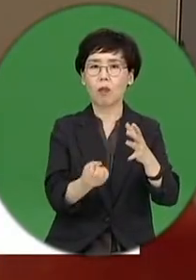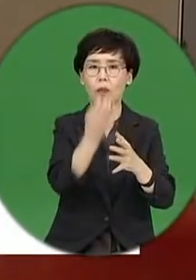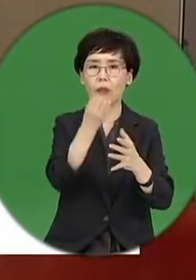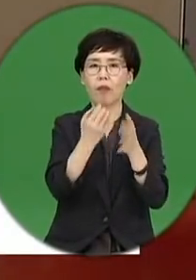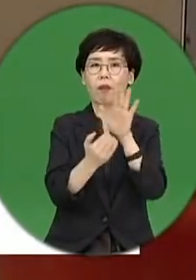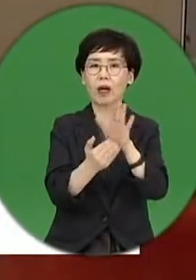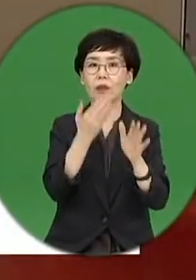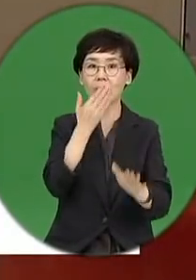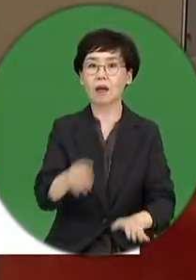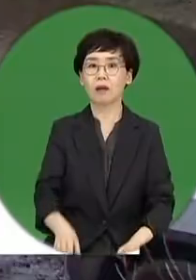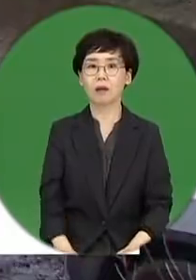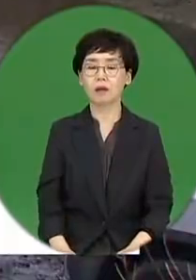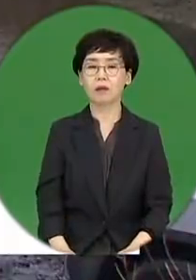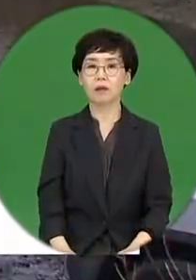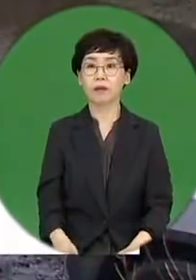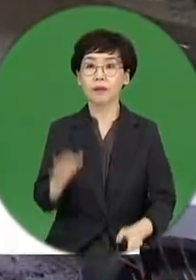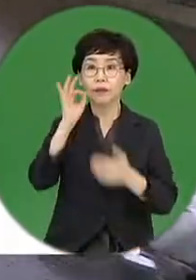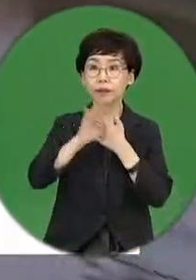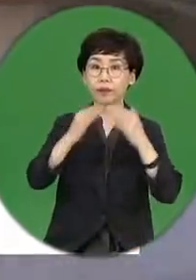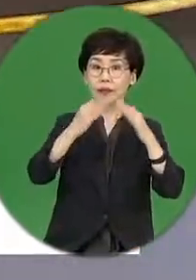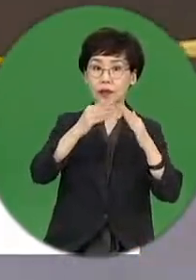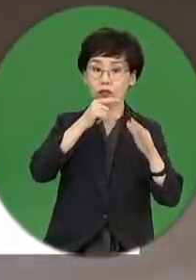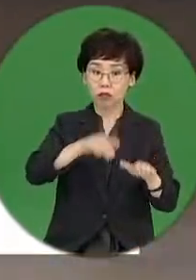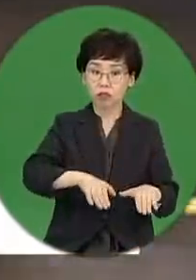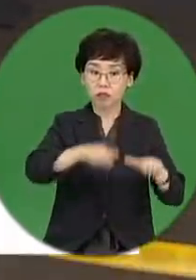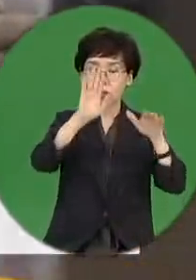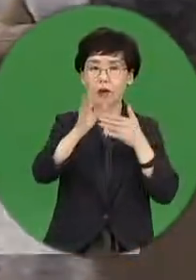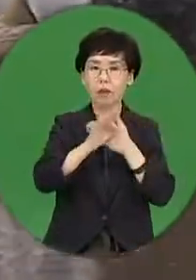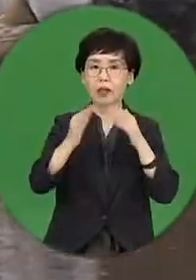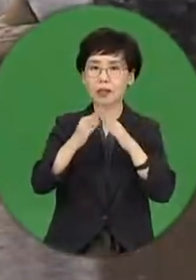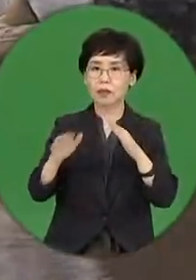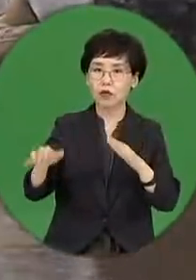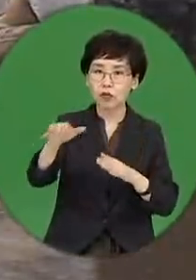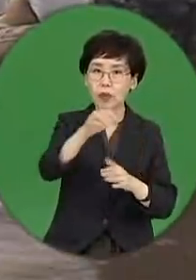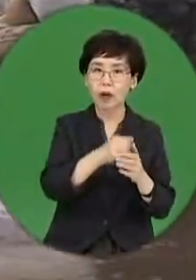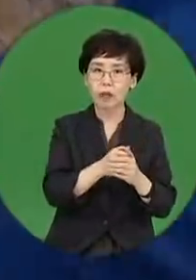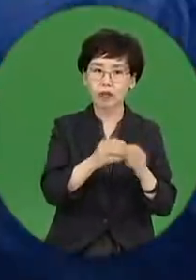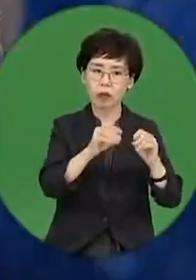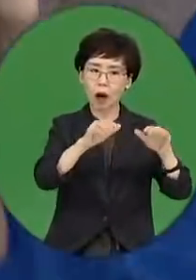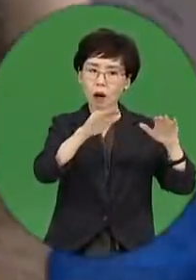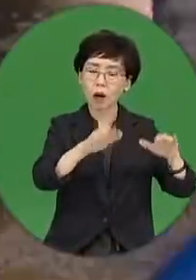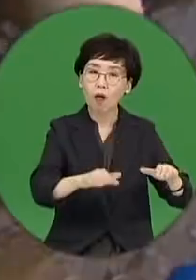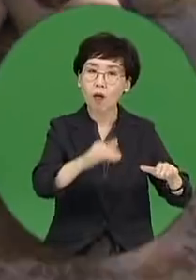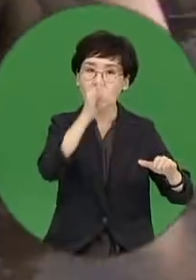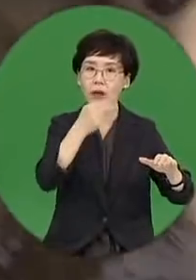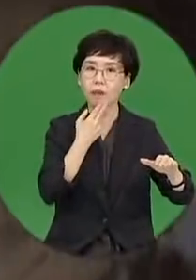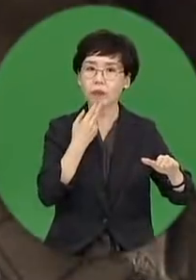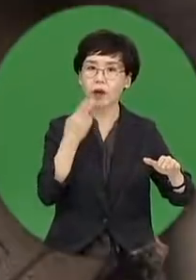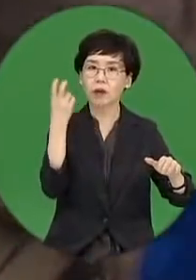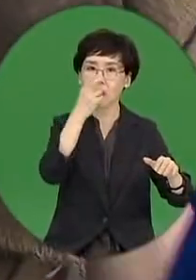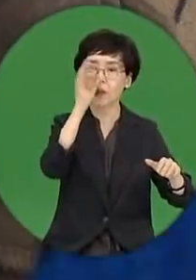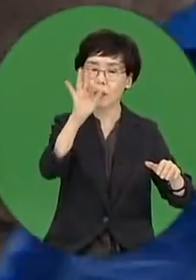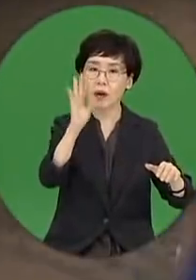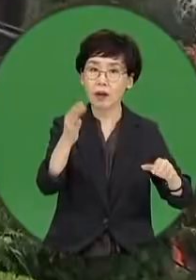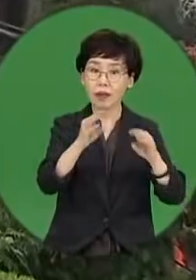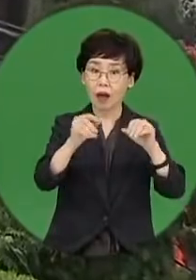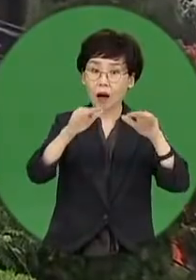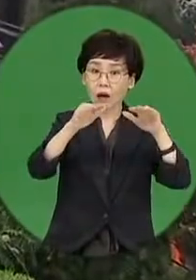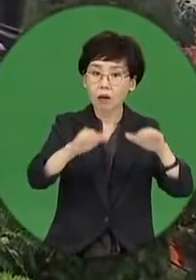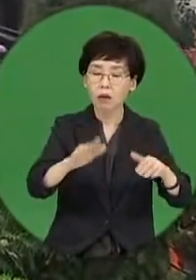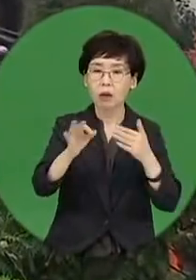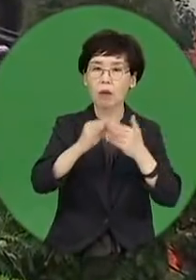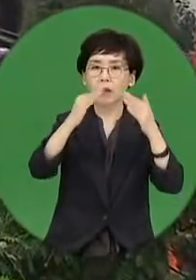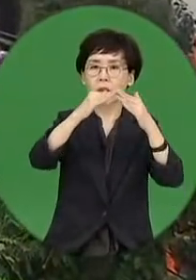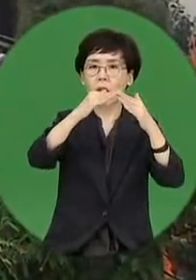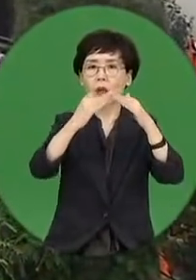있습니다. 만약 집이 침수되면 집 주변 지반이 꺼졌는지부터 살펴야 합니다. 땅이 꺼지면 집